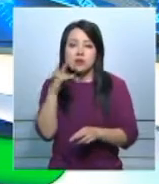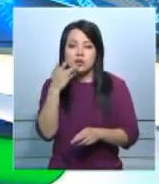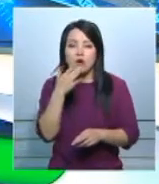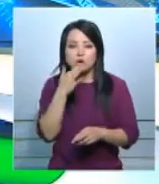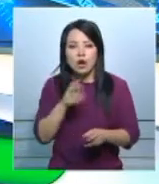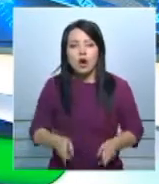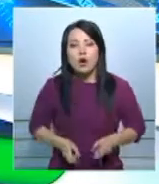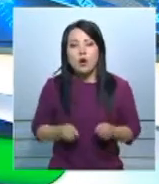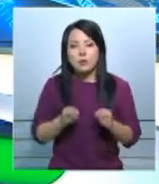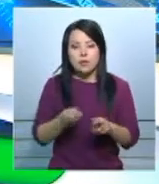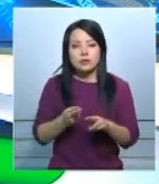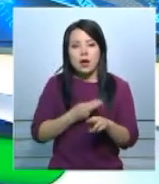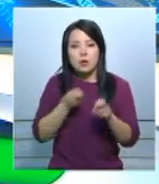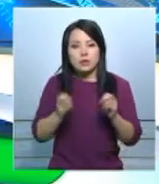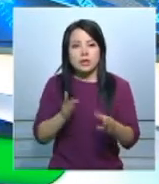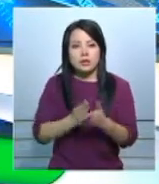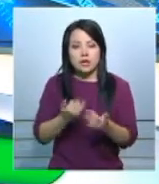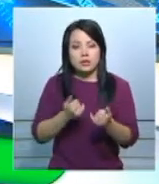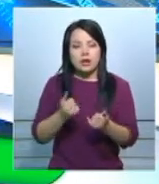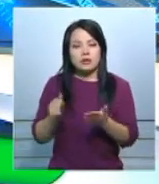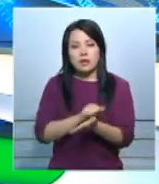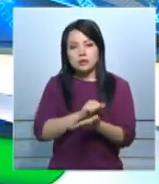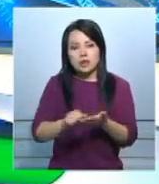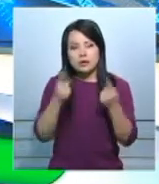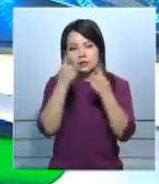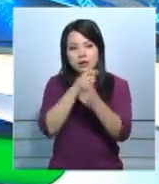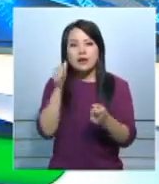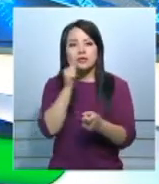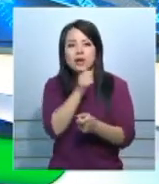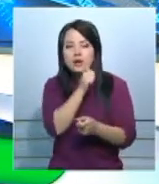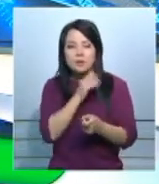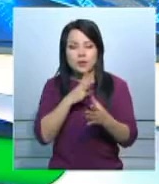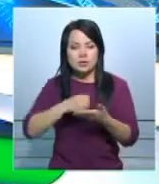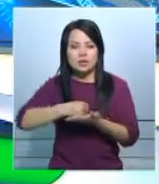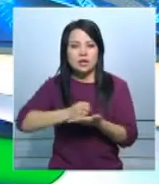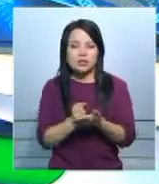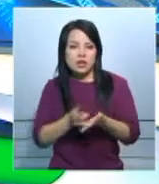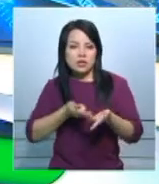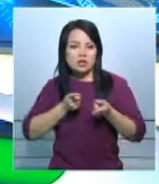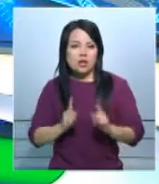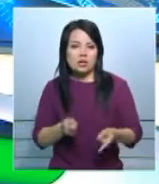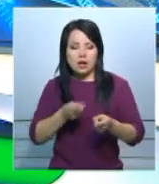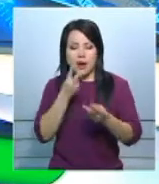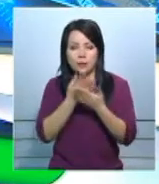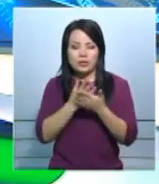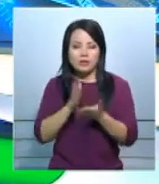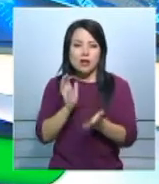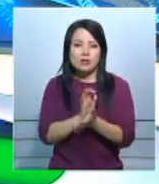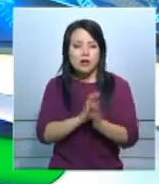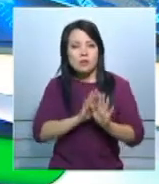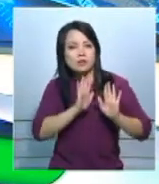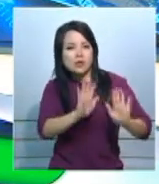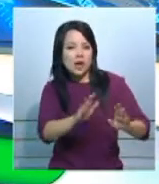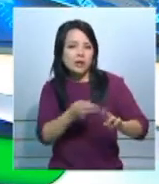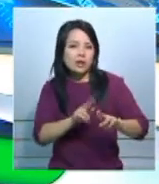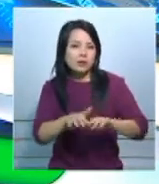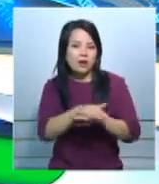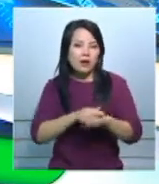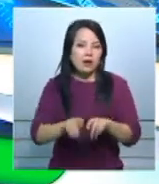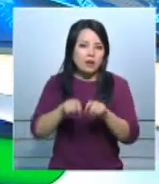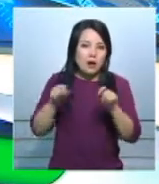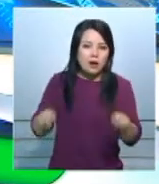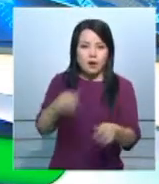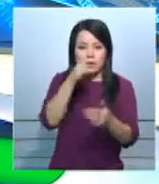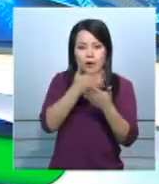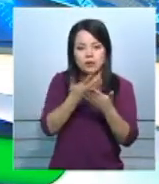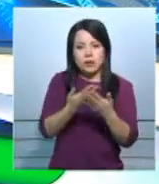ұлттық қауіпсіздік агенттігінің құпия құжаттарын жариялаған WikiLeaks растады. Осынау лас әрекетке деген ашуын жасырмаған ресми